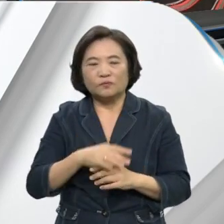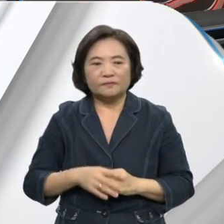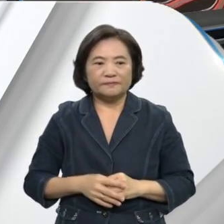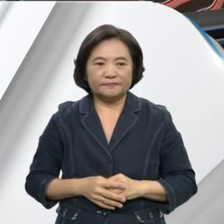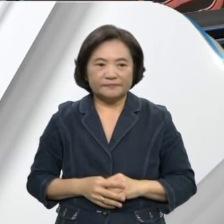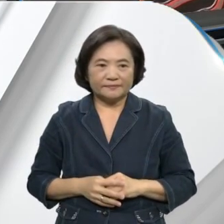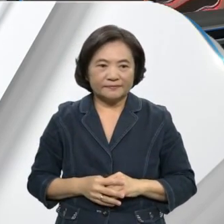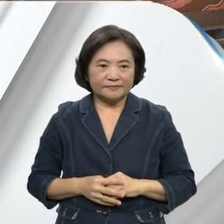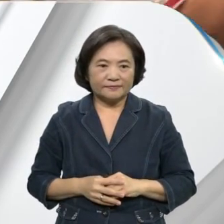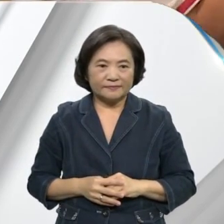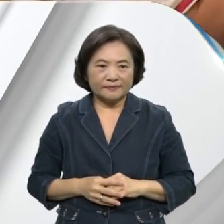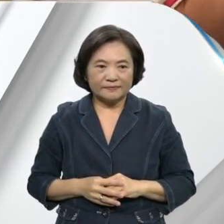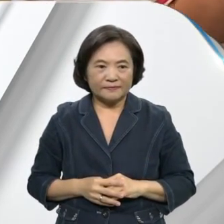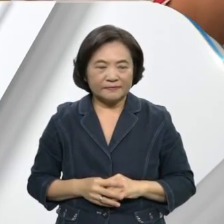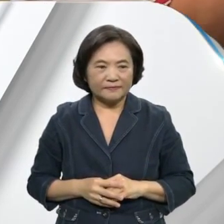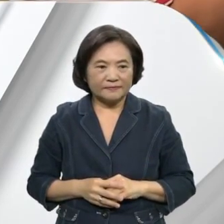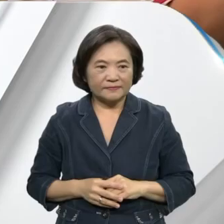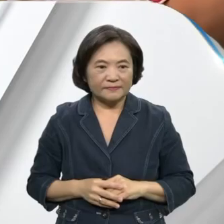念。